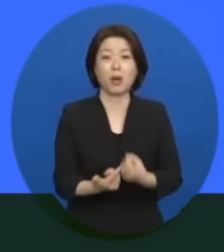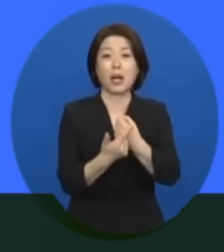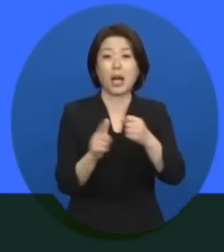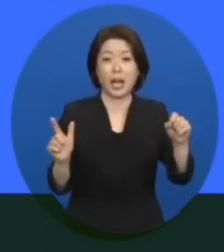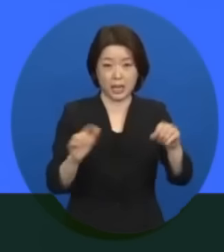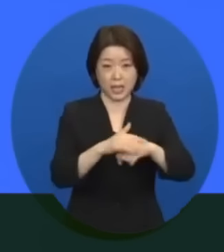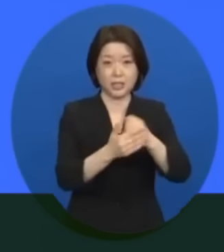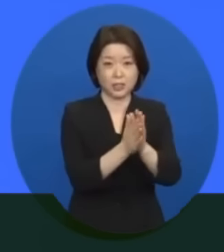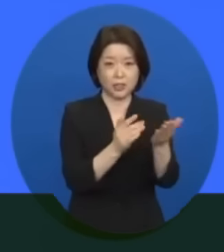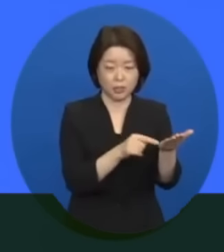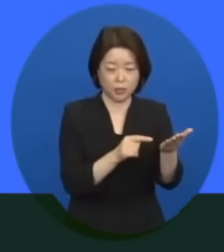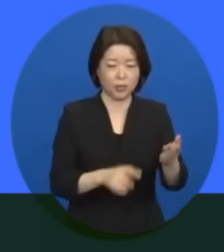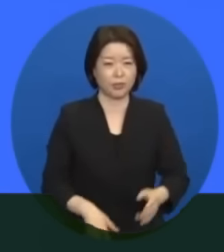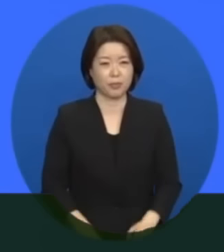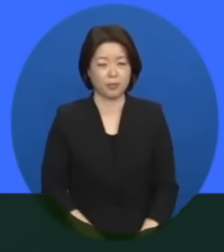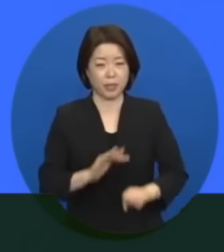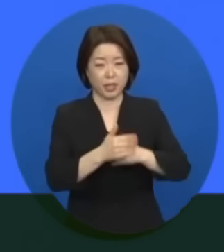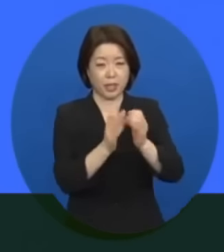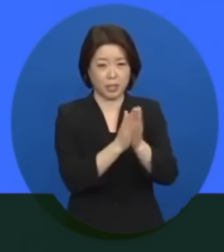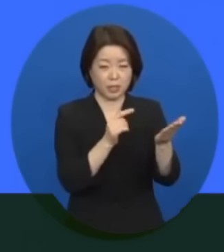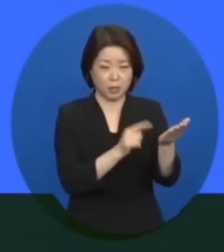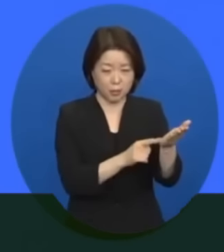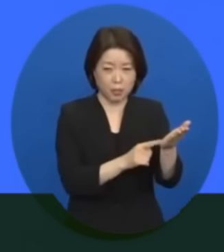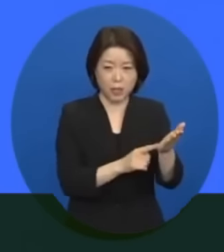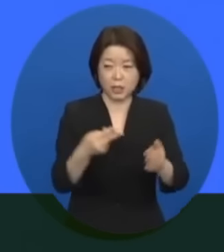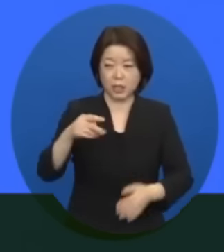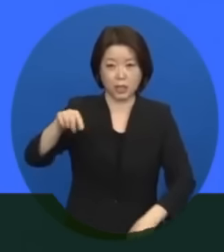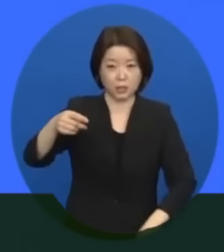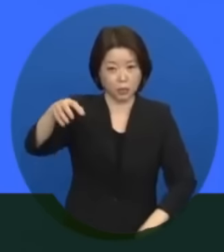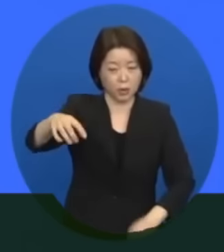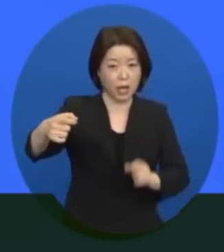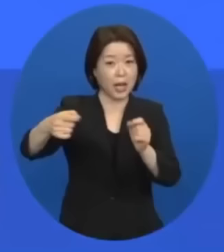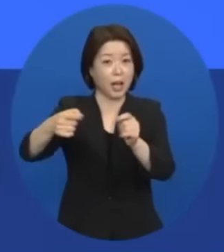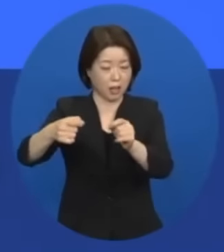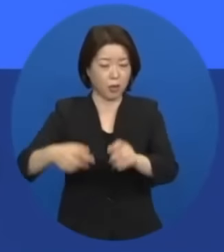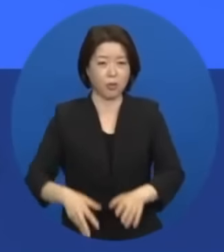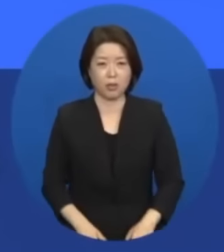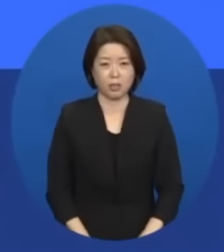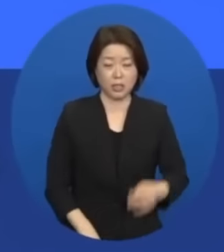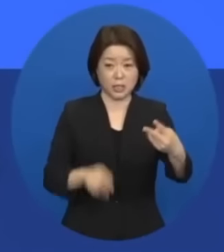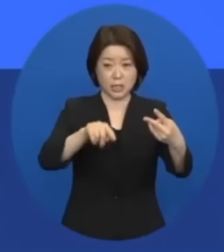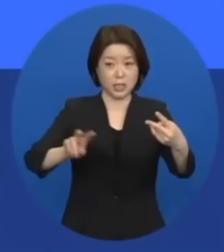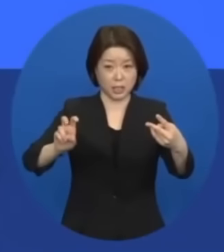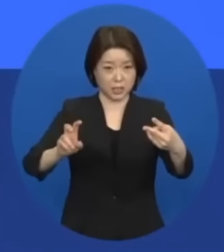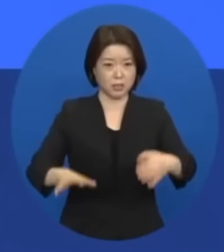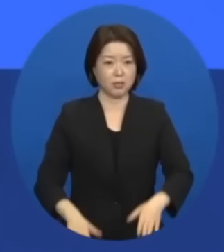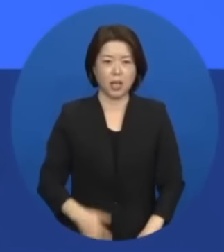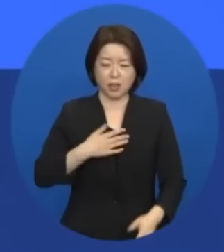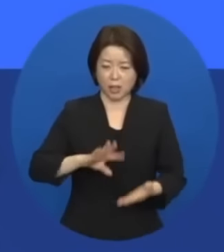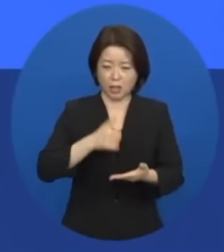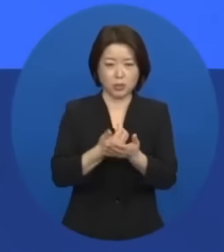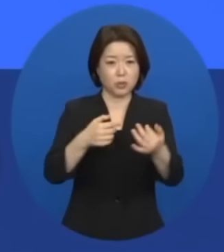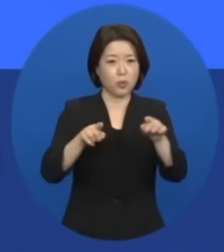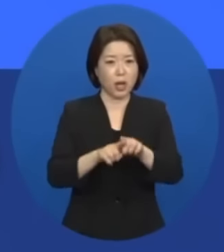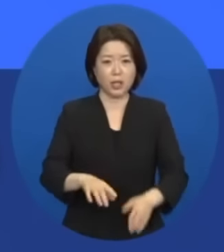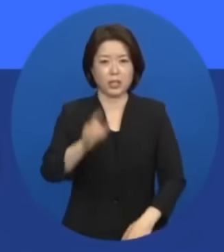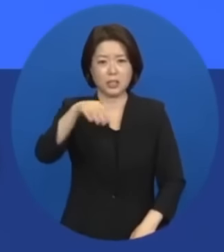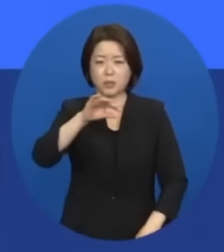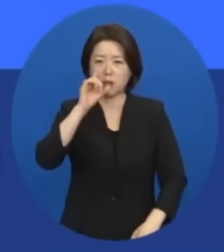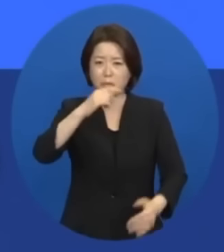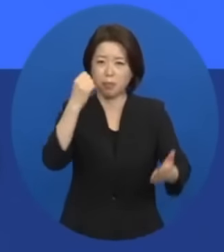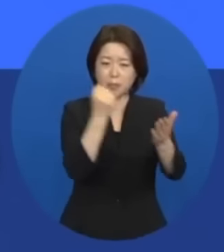갈라디아서에 보면이 다소 지방에서 갖고온 지역인데요 갈라디아서 2장 20절 이죠 내가 그리스도 함께 십자가에 못 박혔나니 그런지